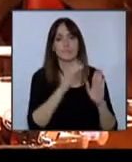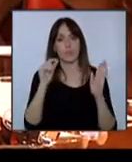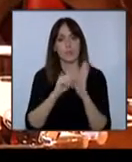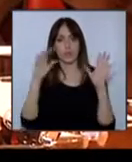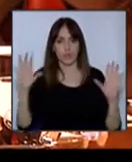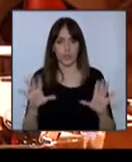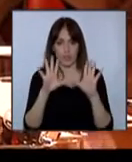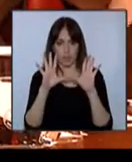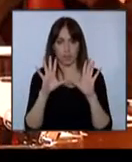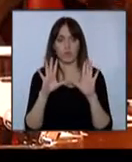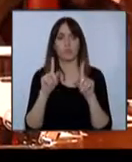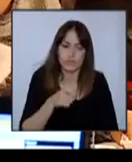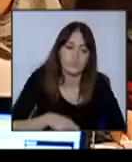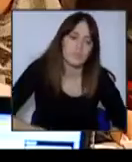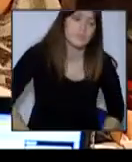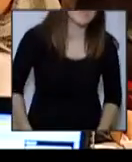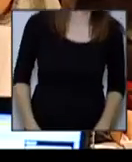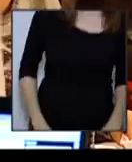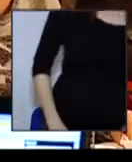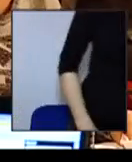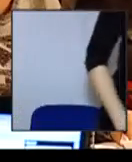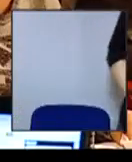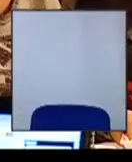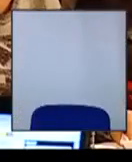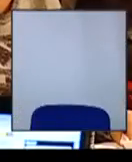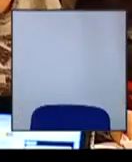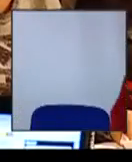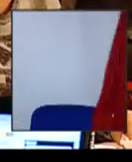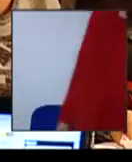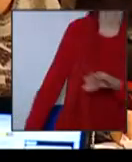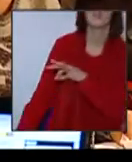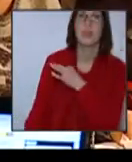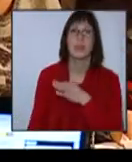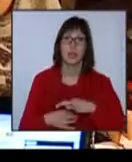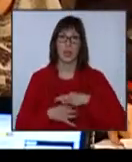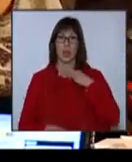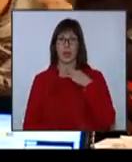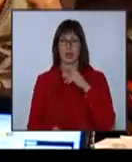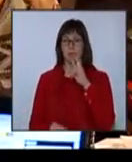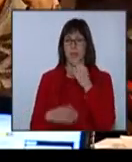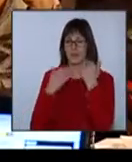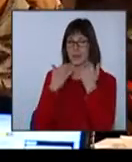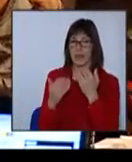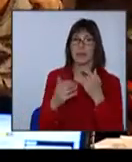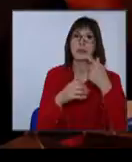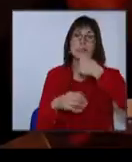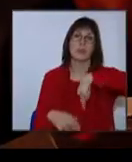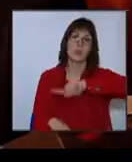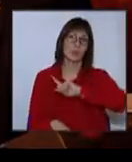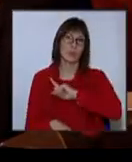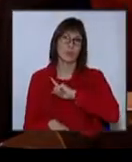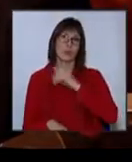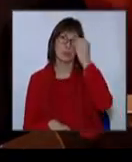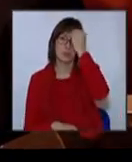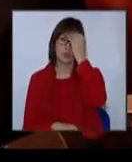el Codi Ètic als alts càrrecs i bon govern. Senyor Anglada. Bé, gràcies. Bé, nosaltres sí que creiem que és bo